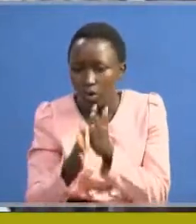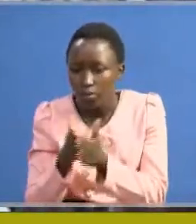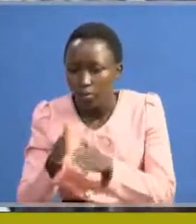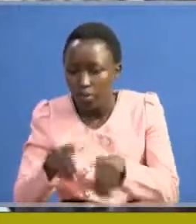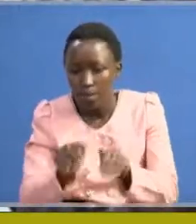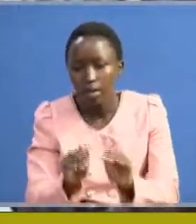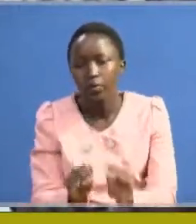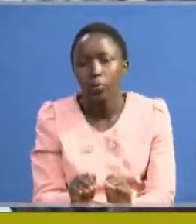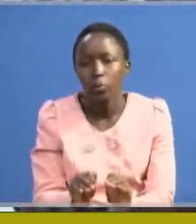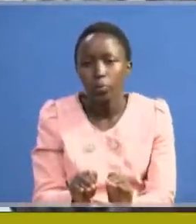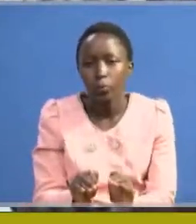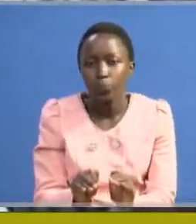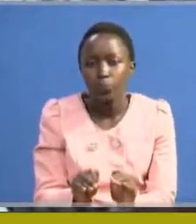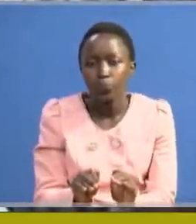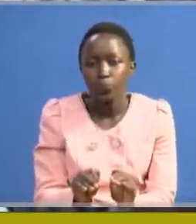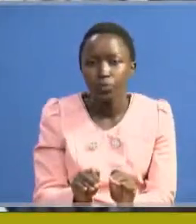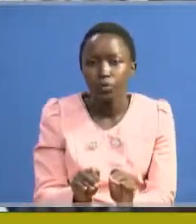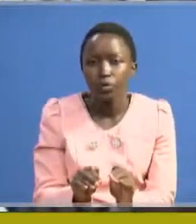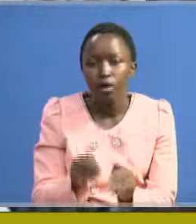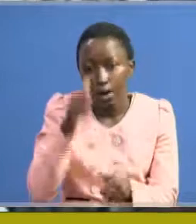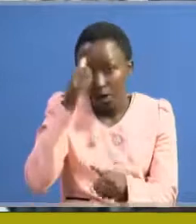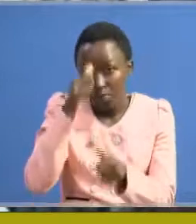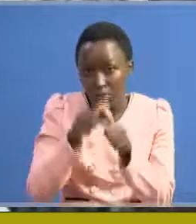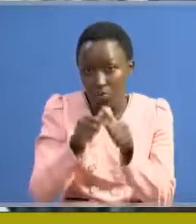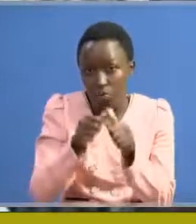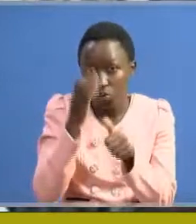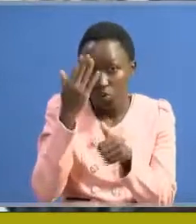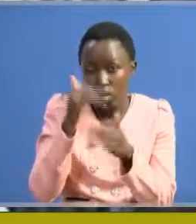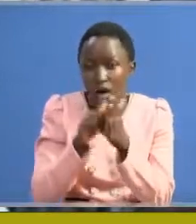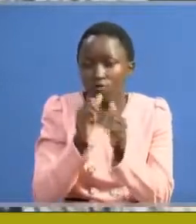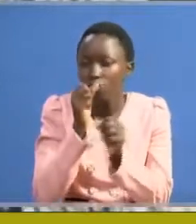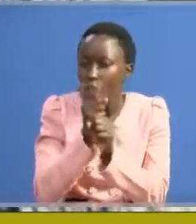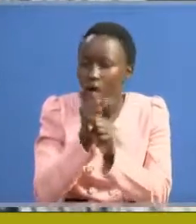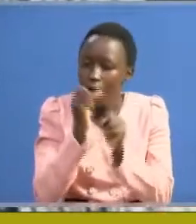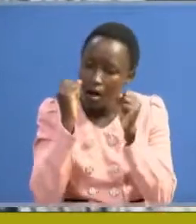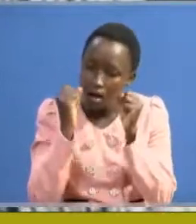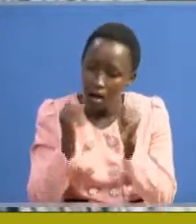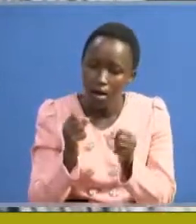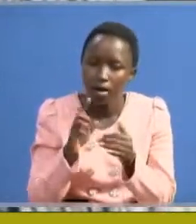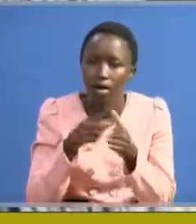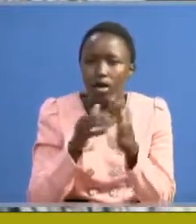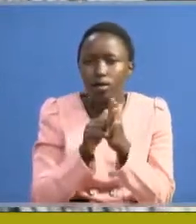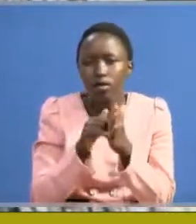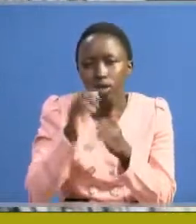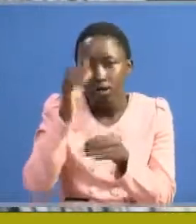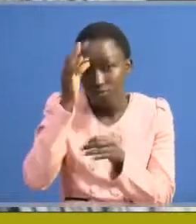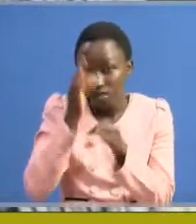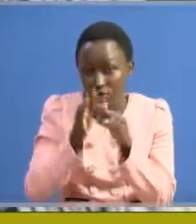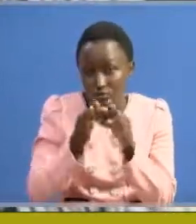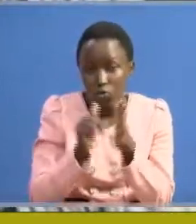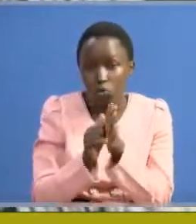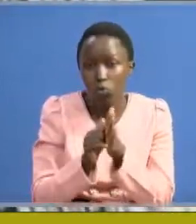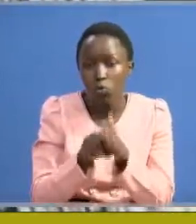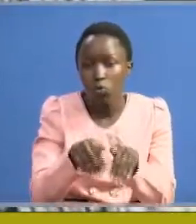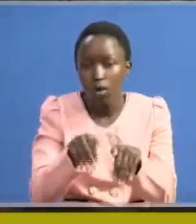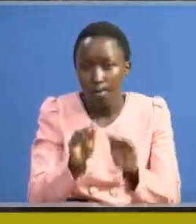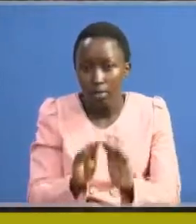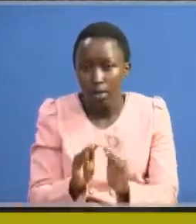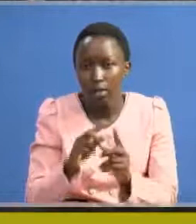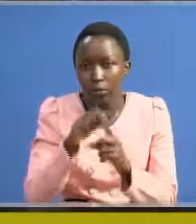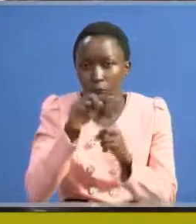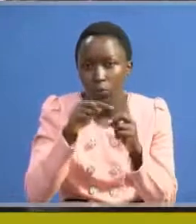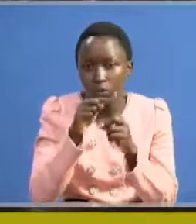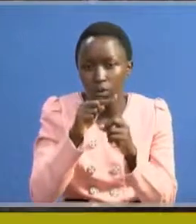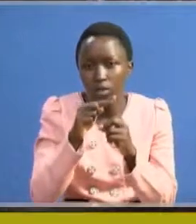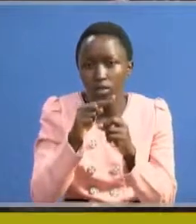mazishi. Mwenda zake atakumbukwa kwa kuwa na bidii ya mchwa na pia kuwa mwaminifu. Atapumzishwa